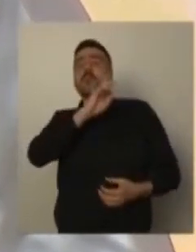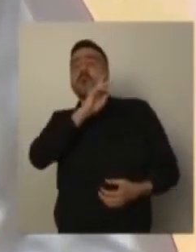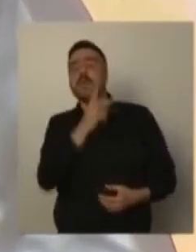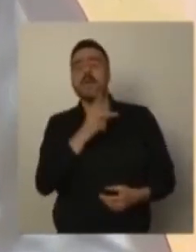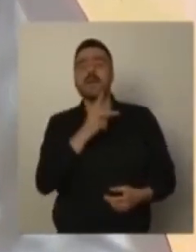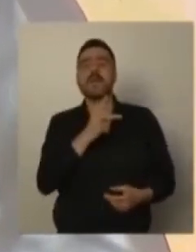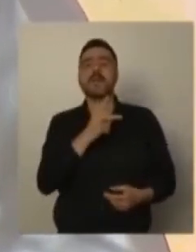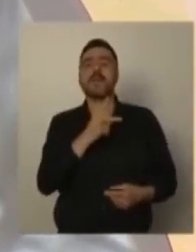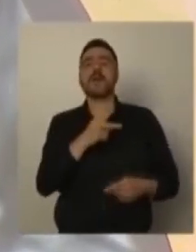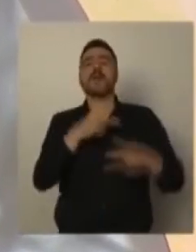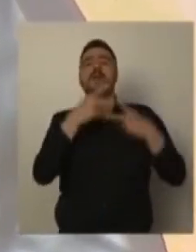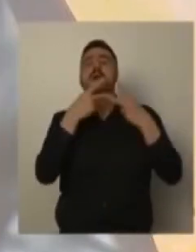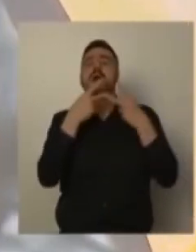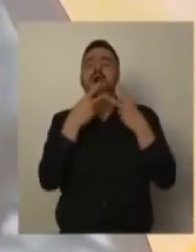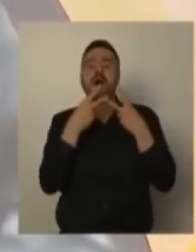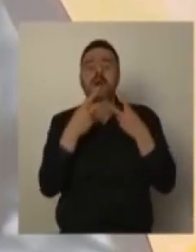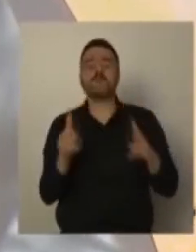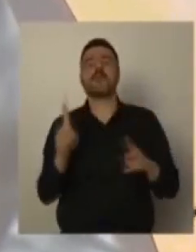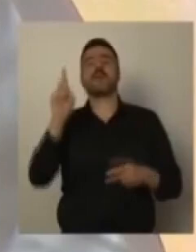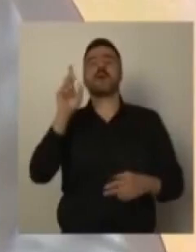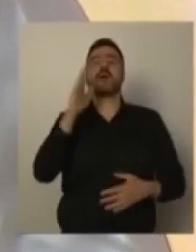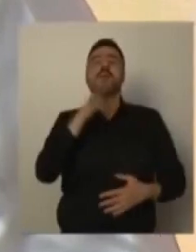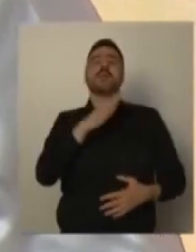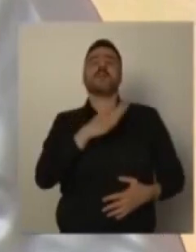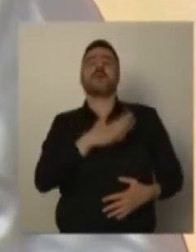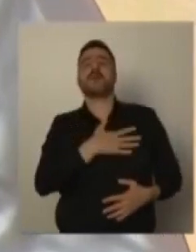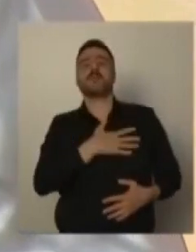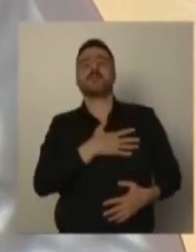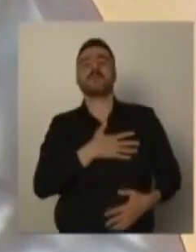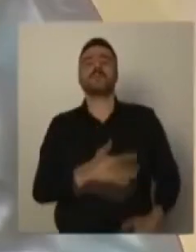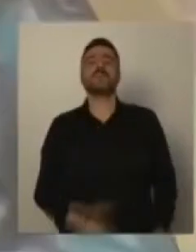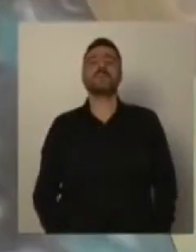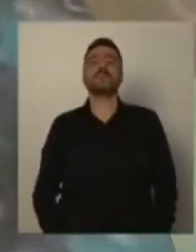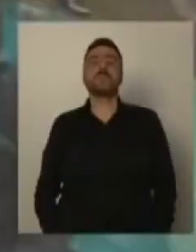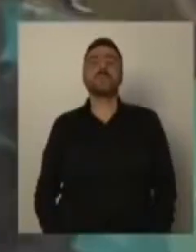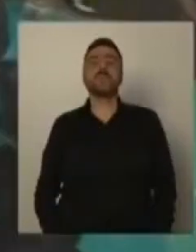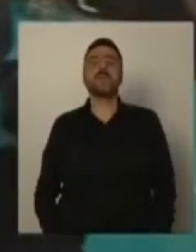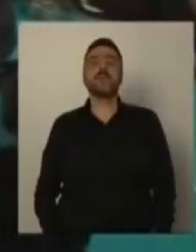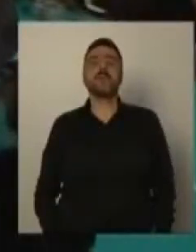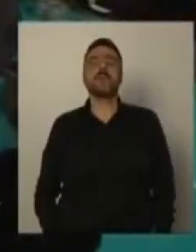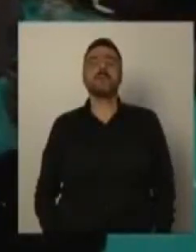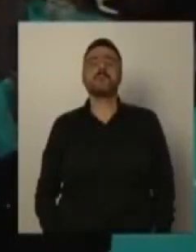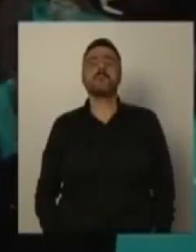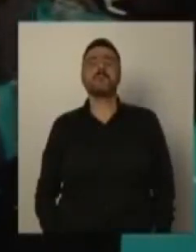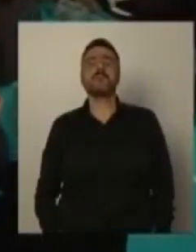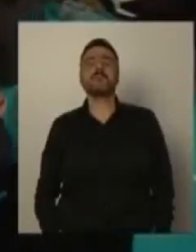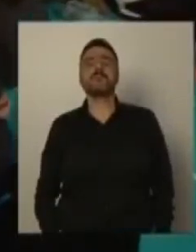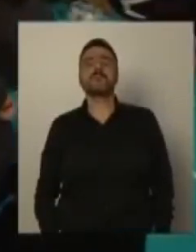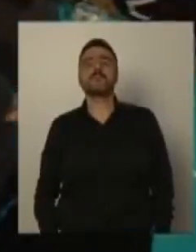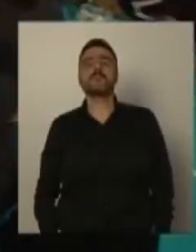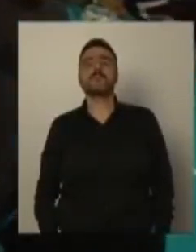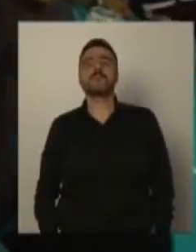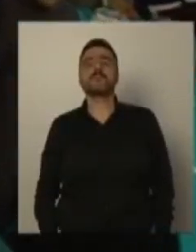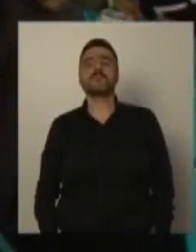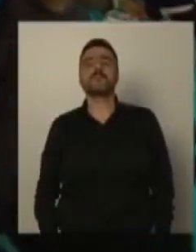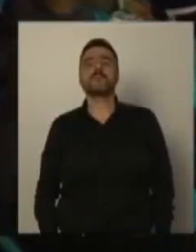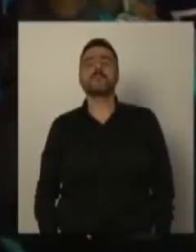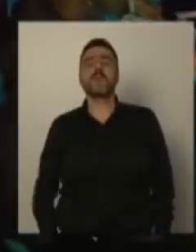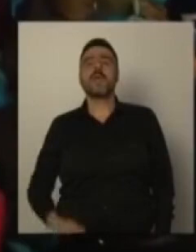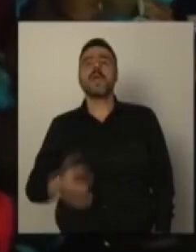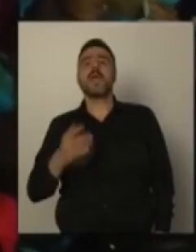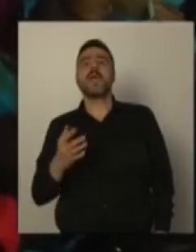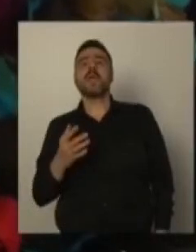keramike ya ekramel ekramin ve ya erhamer rahimin.